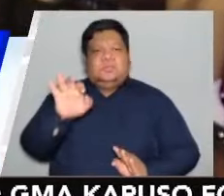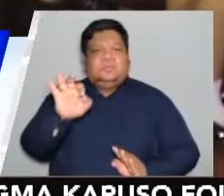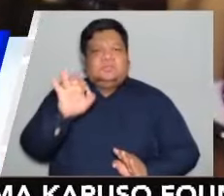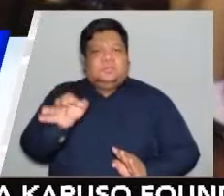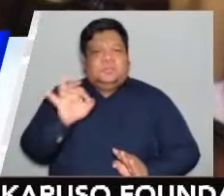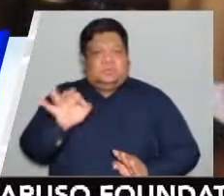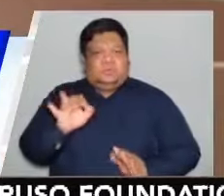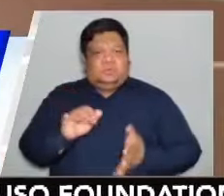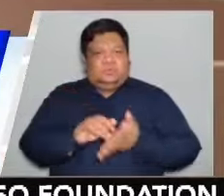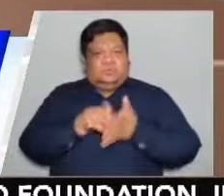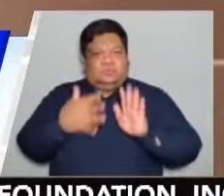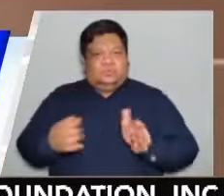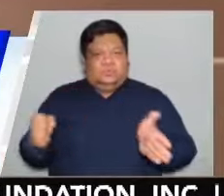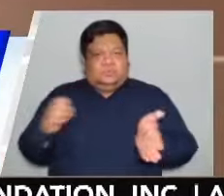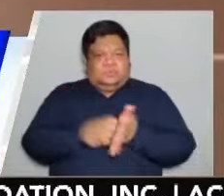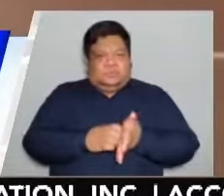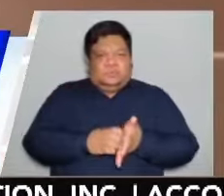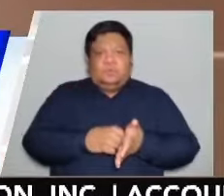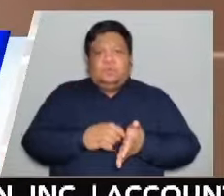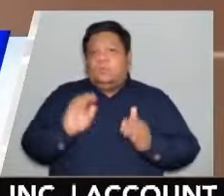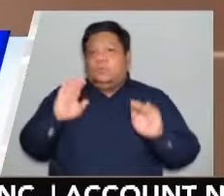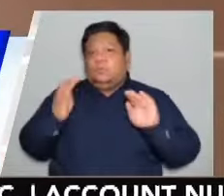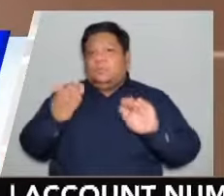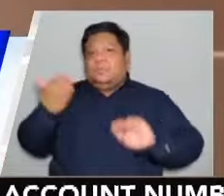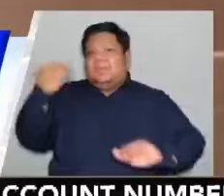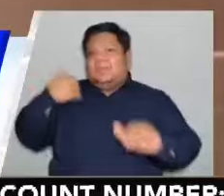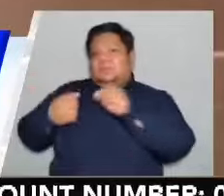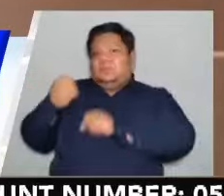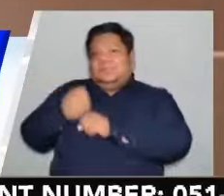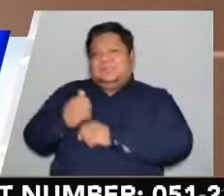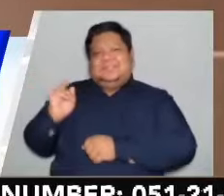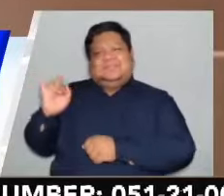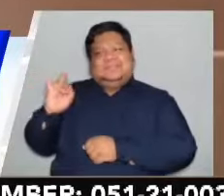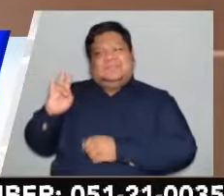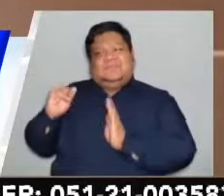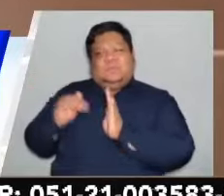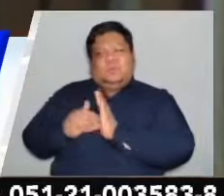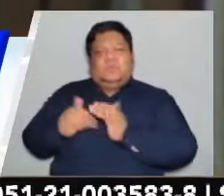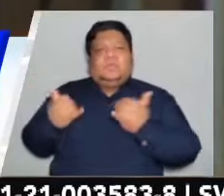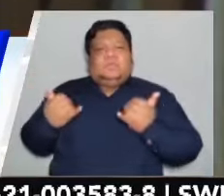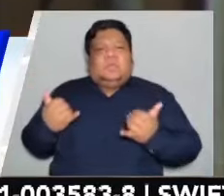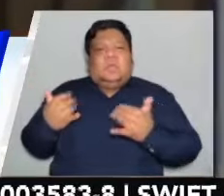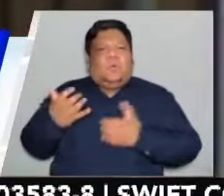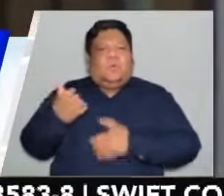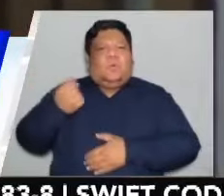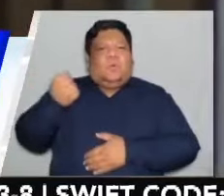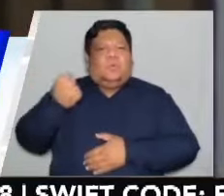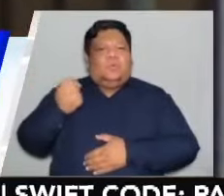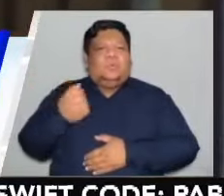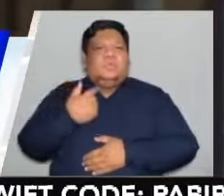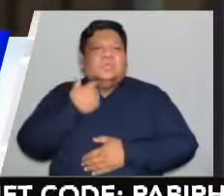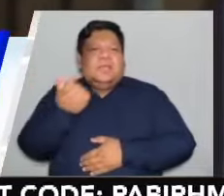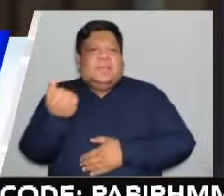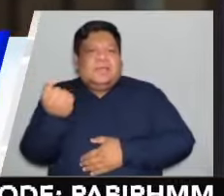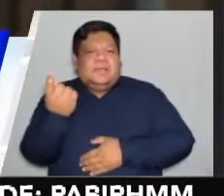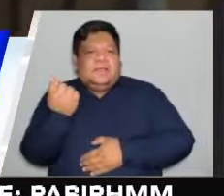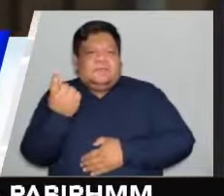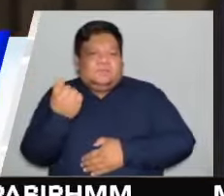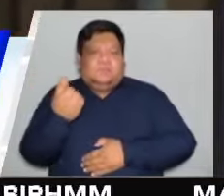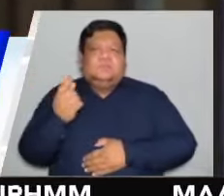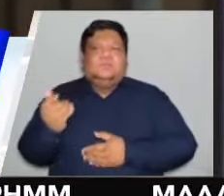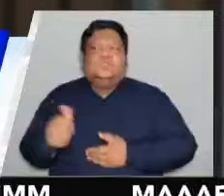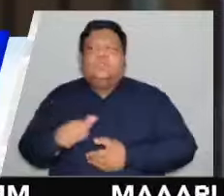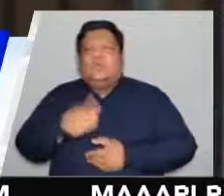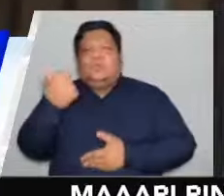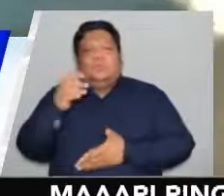no nakaraang taon Hindi raw muna kasi sila tumanggap ng mga grade 11 students at ni-refer muna ang mga ito sa kalapit na eskwelahan kulang pa